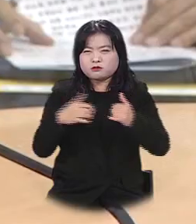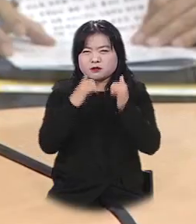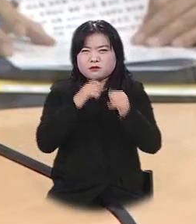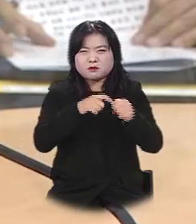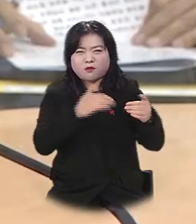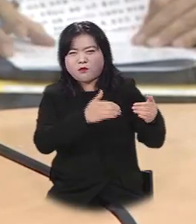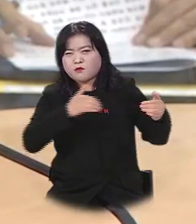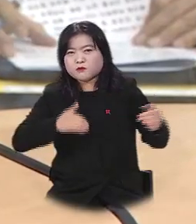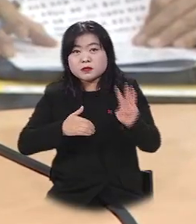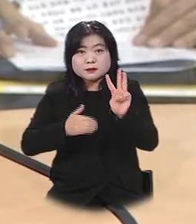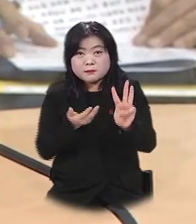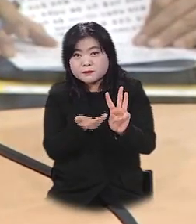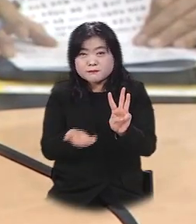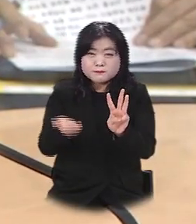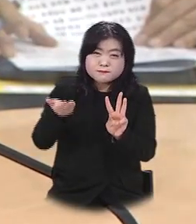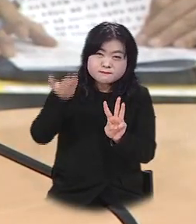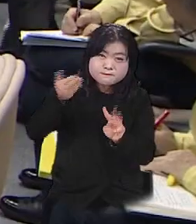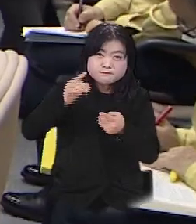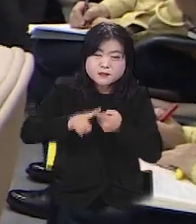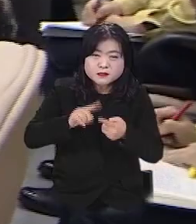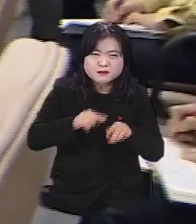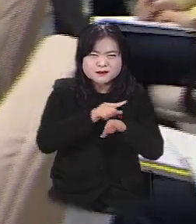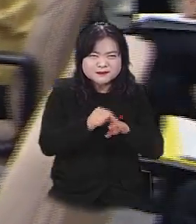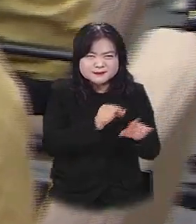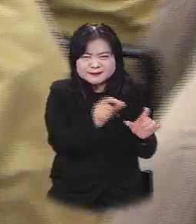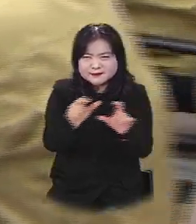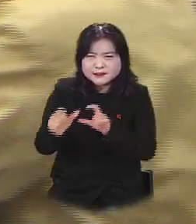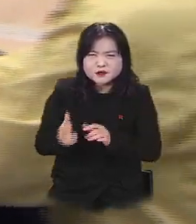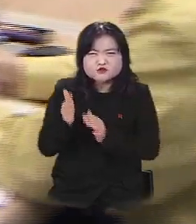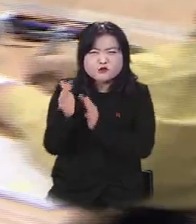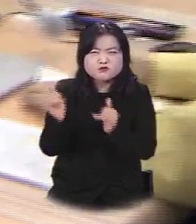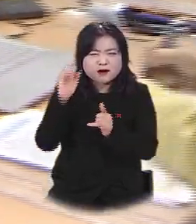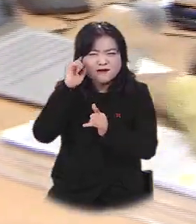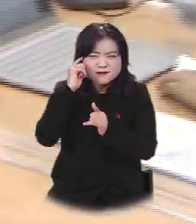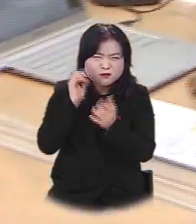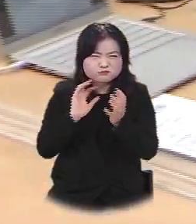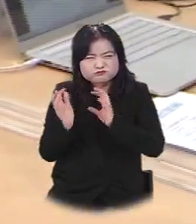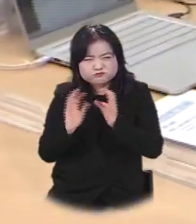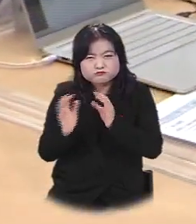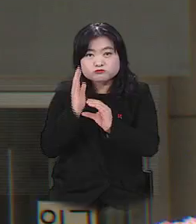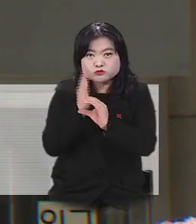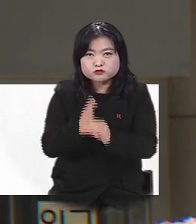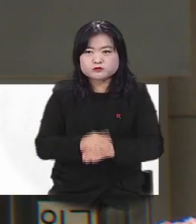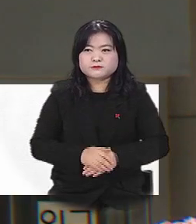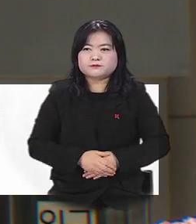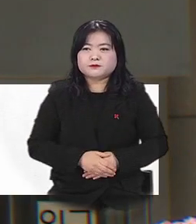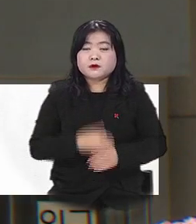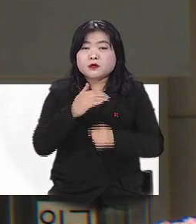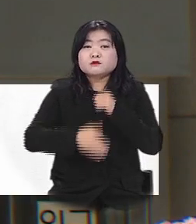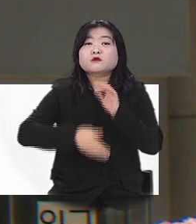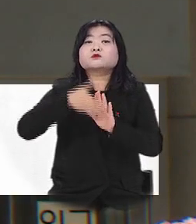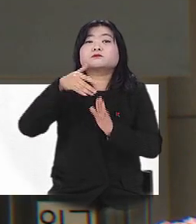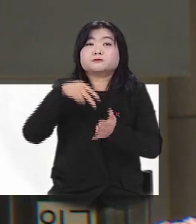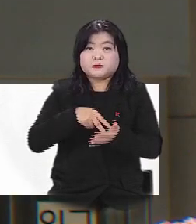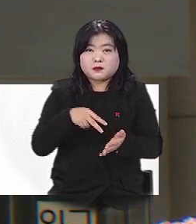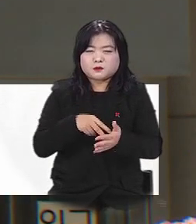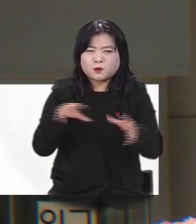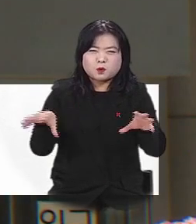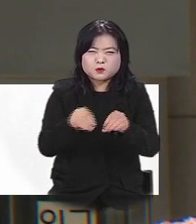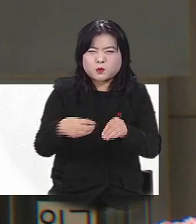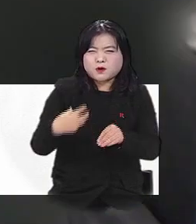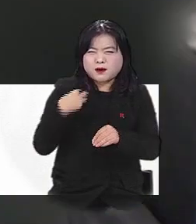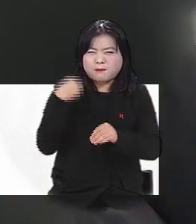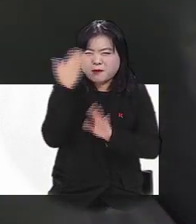두기 3단계 격상을 놓고 지자체와 전문가 의견 수렴에 들어갔습니다. 대구시 역시 총괄